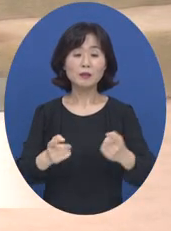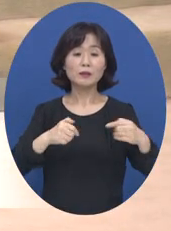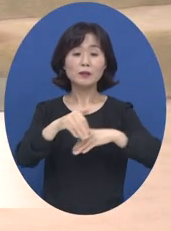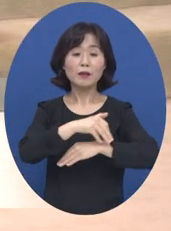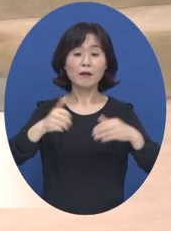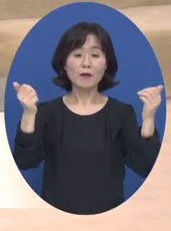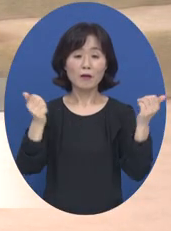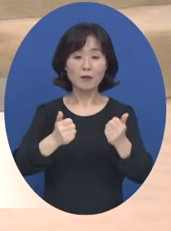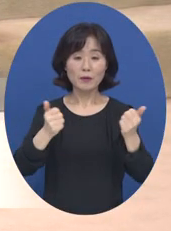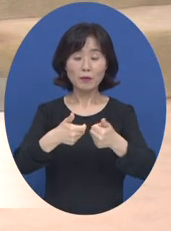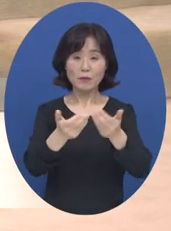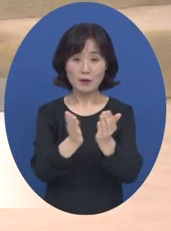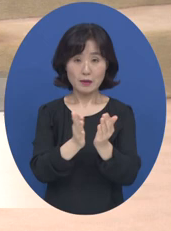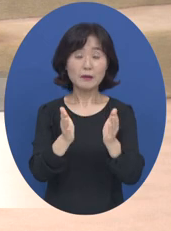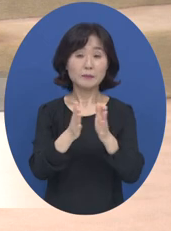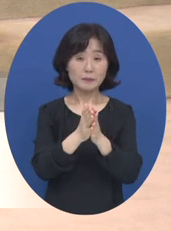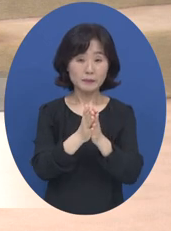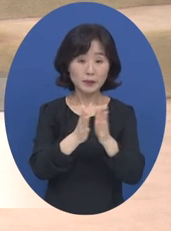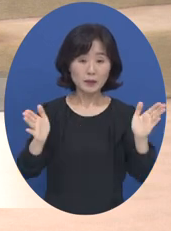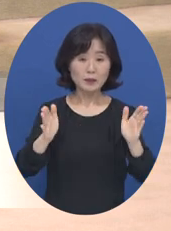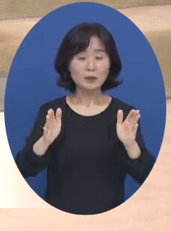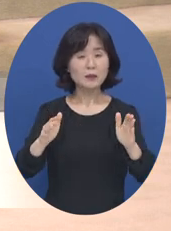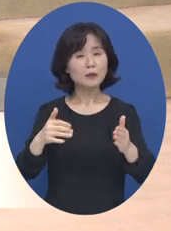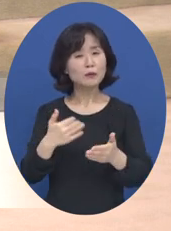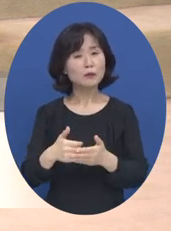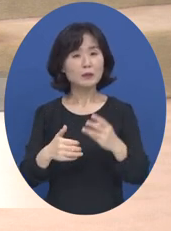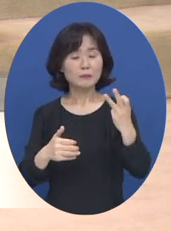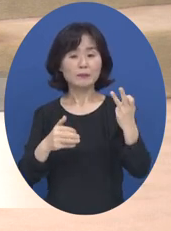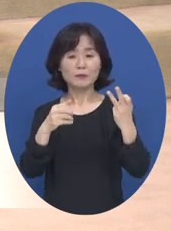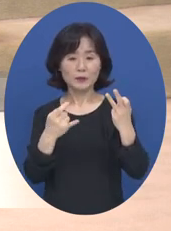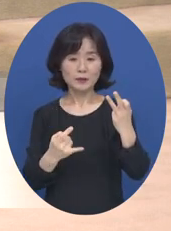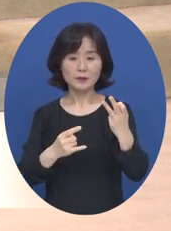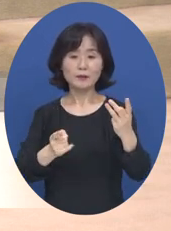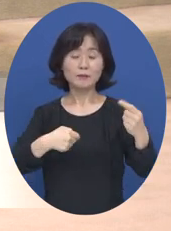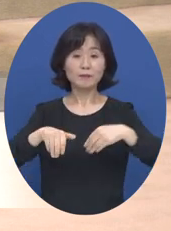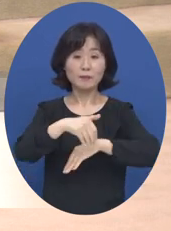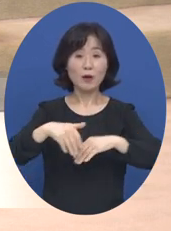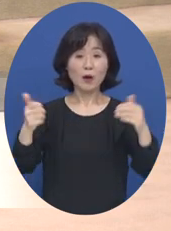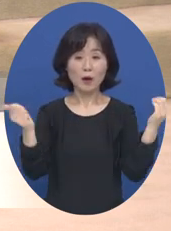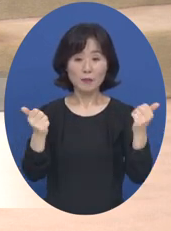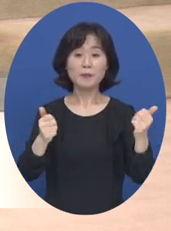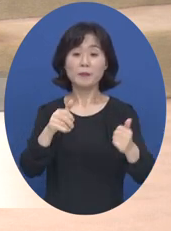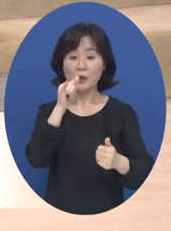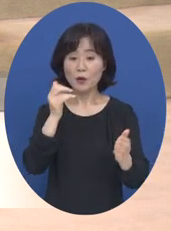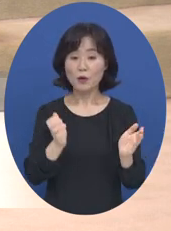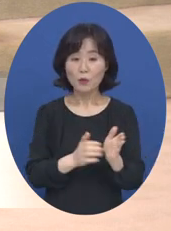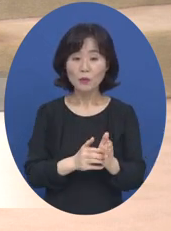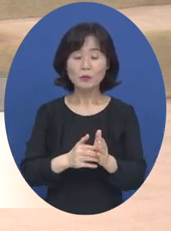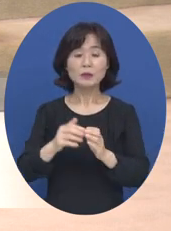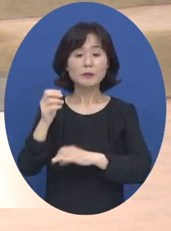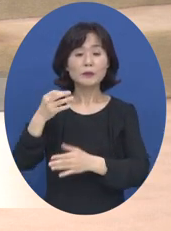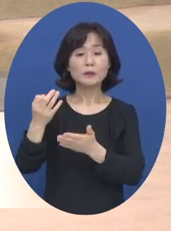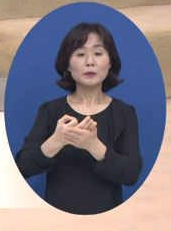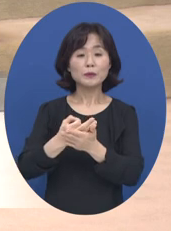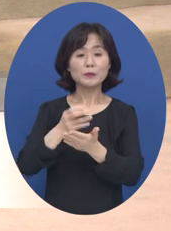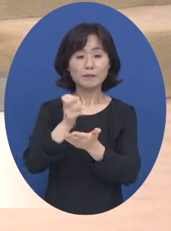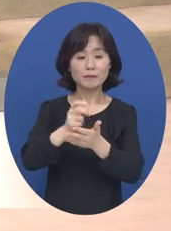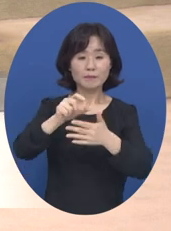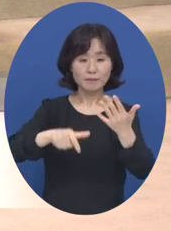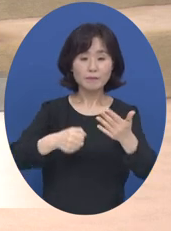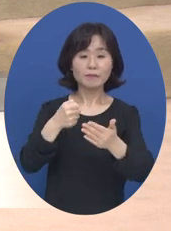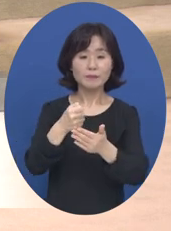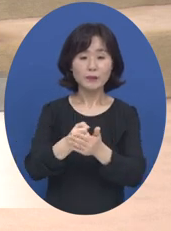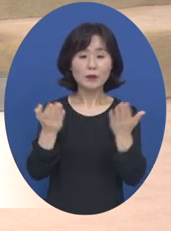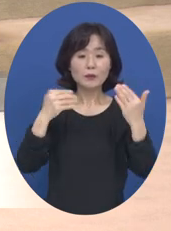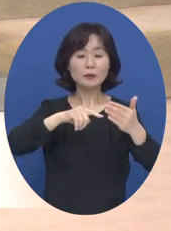정책협의회도 발족해서 지금까지 13회 정책협의회가 있었고 기본소득조례 제정, 또 학교실내체육관